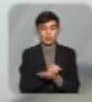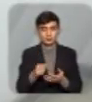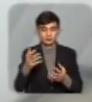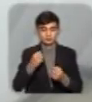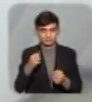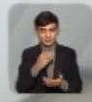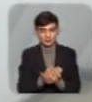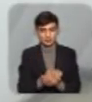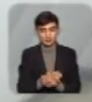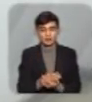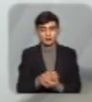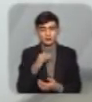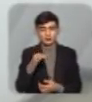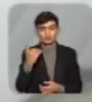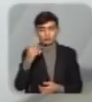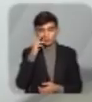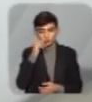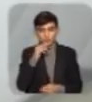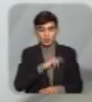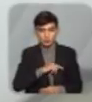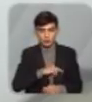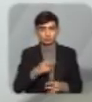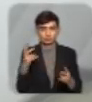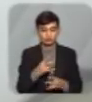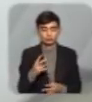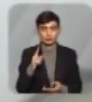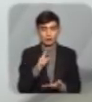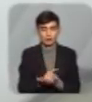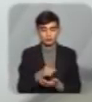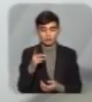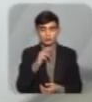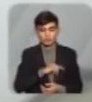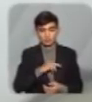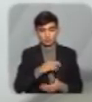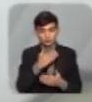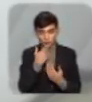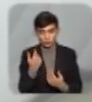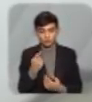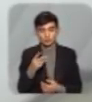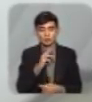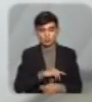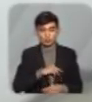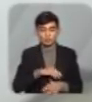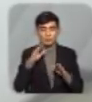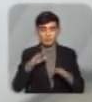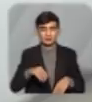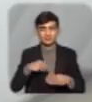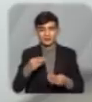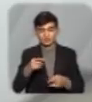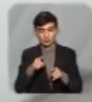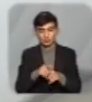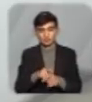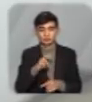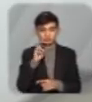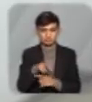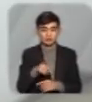болса, жолдасы жұмыс істеу керек. Если жұмыс жоқ болса, жұмыспен қамту орталығы жұмысына, сол жұмысқа бару